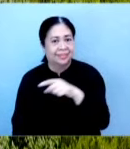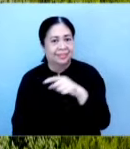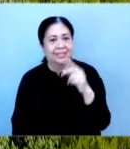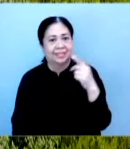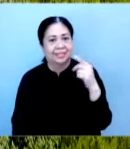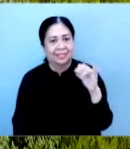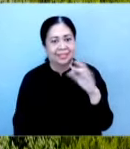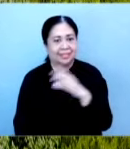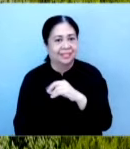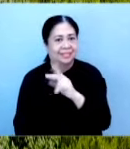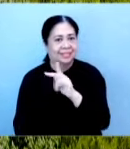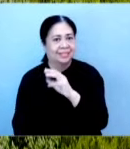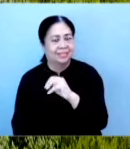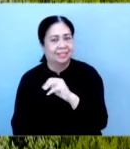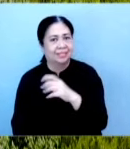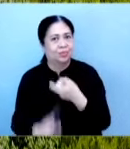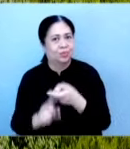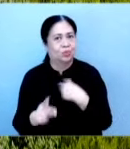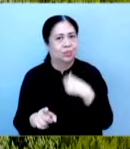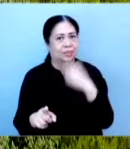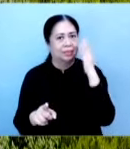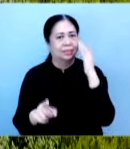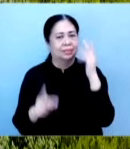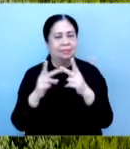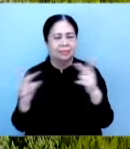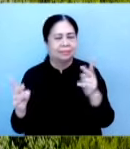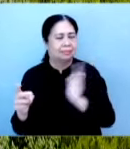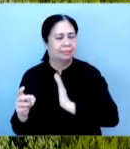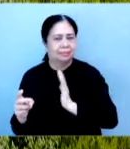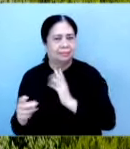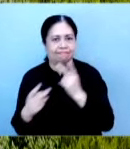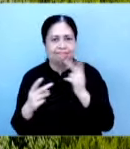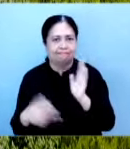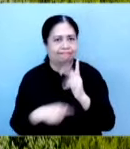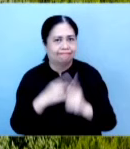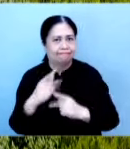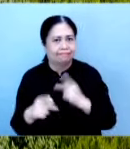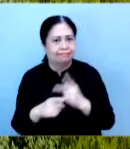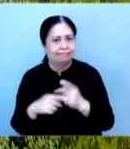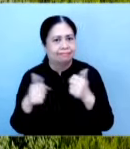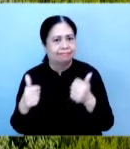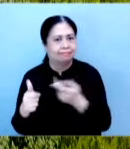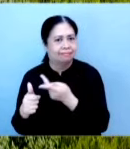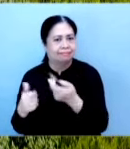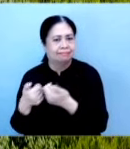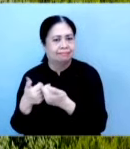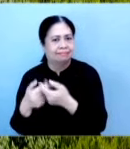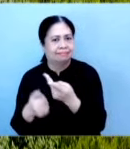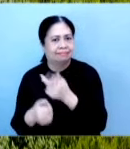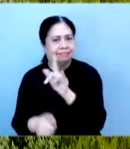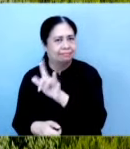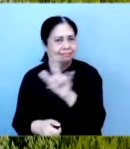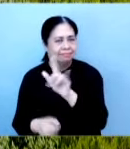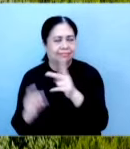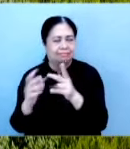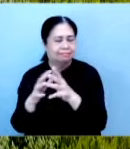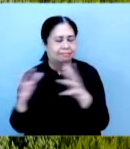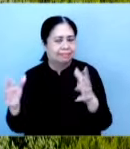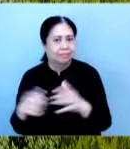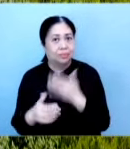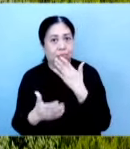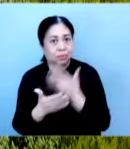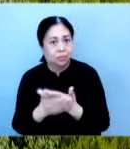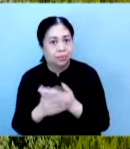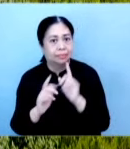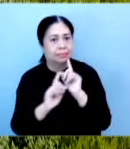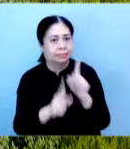Kim and from what i know sobrang Buti at Napakaayos ng magjowa na yan I love them so much Buti na lang din sinagot